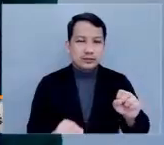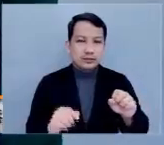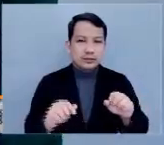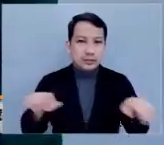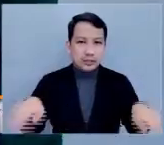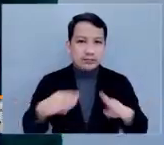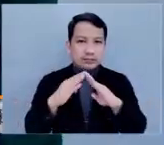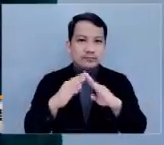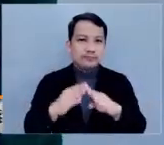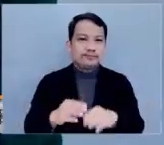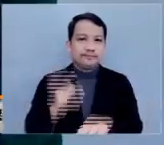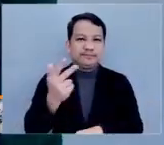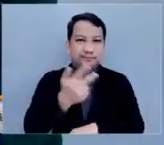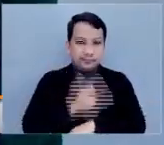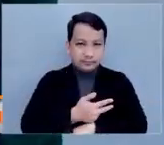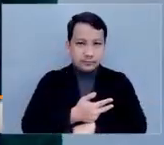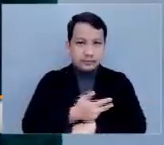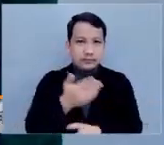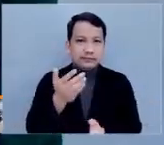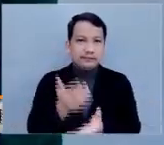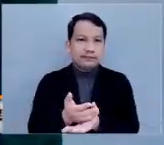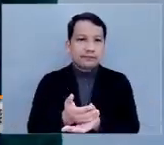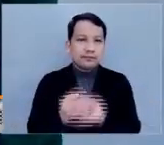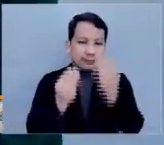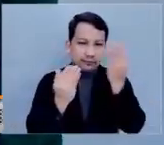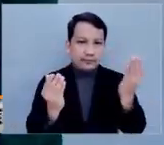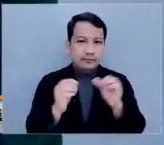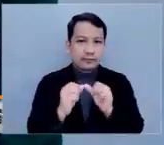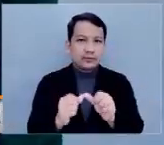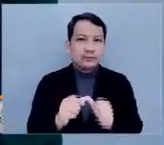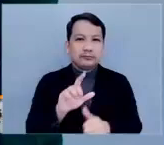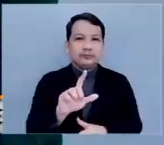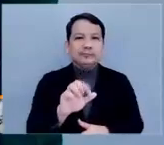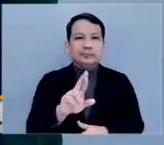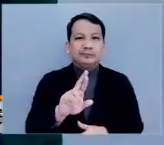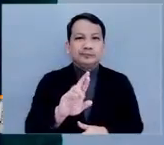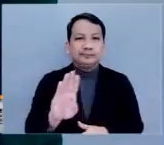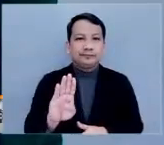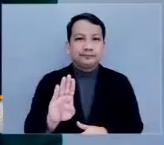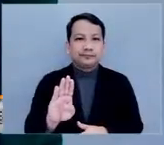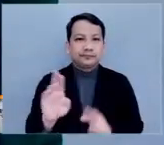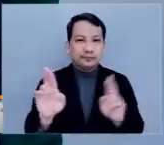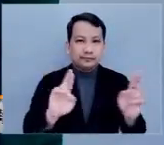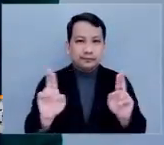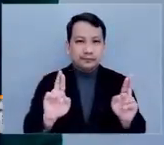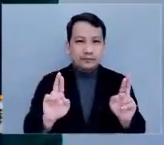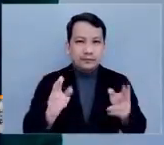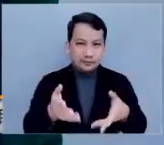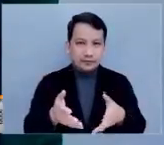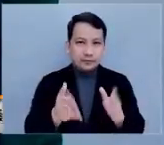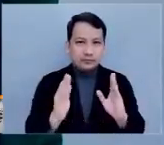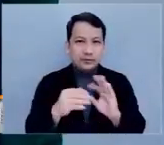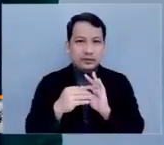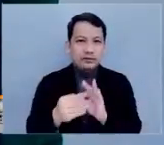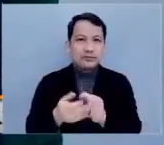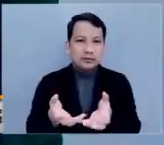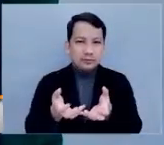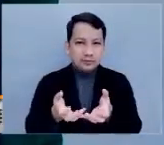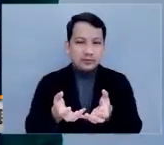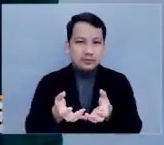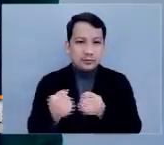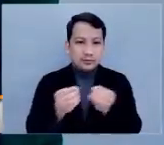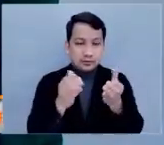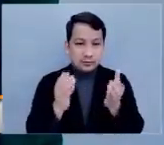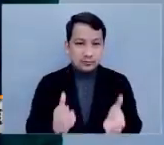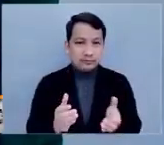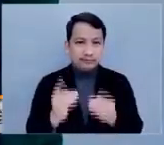Sa pangatlong araw ng tigil pasada, sinabi ng Department of Transportation na handa silang pagbigyan ang mga hiling ng mga operator